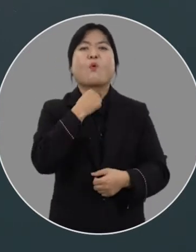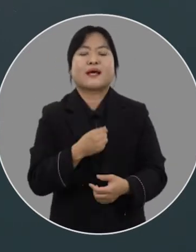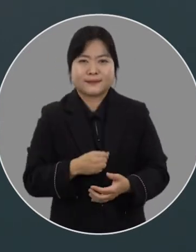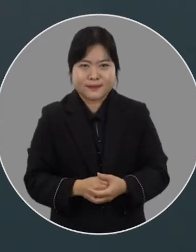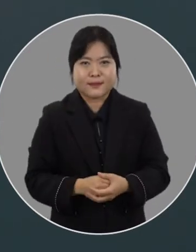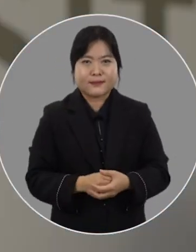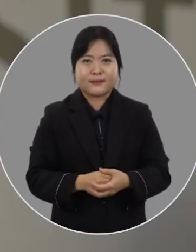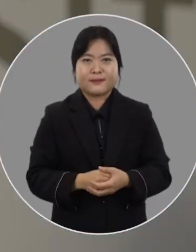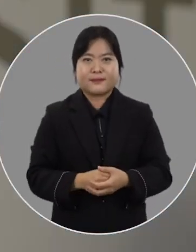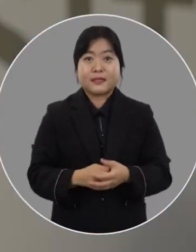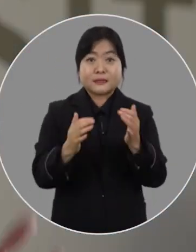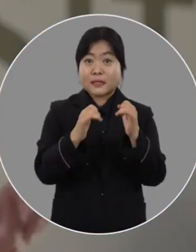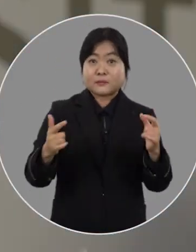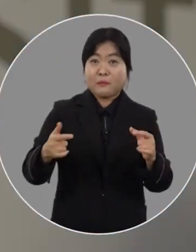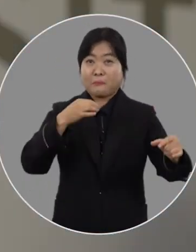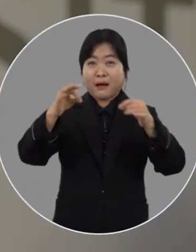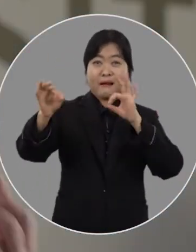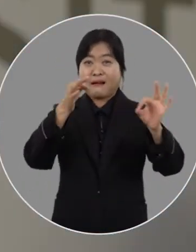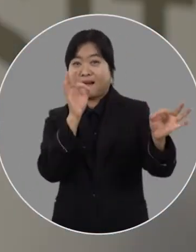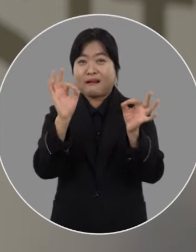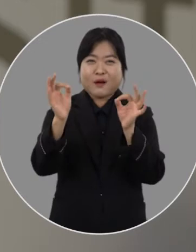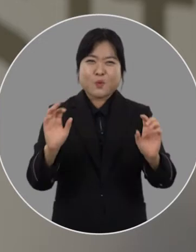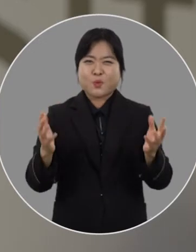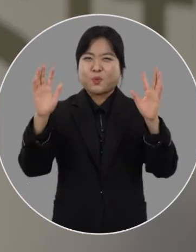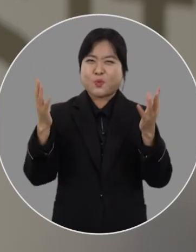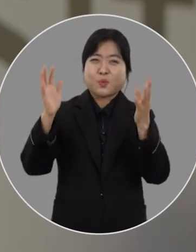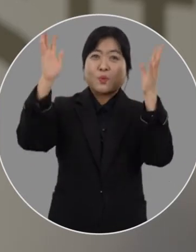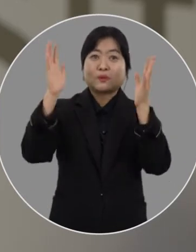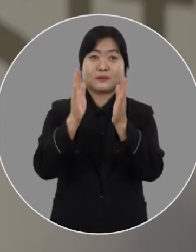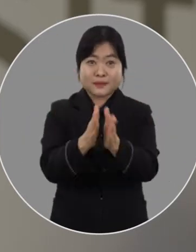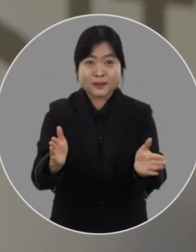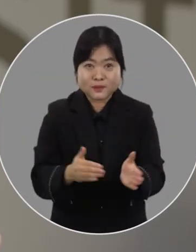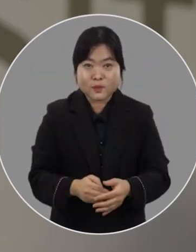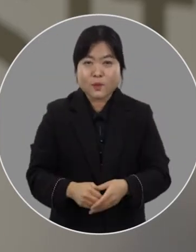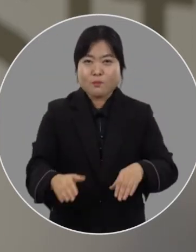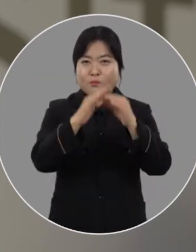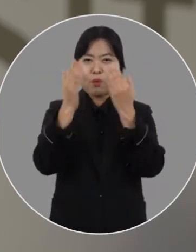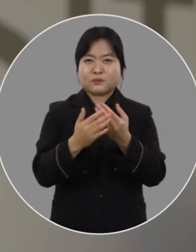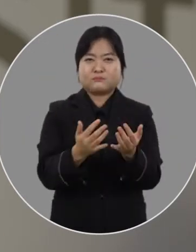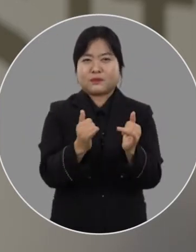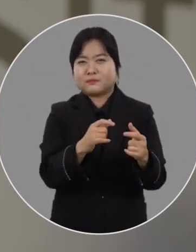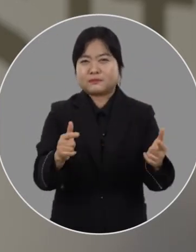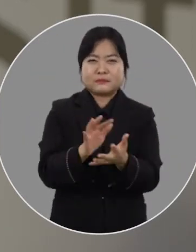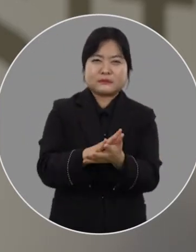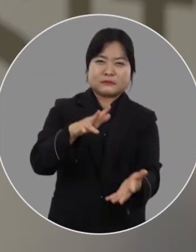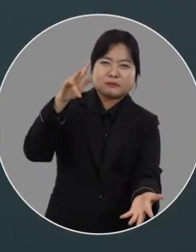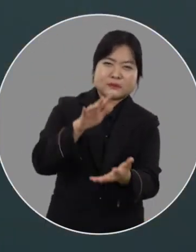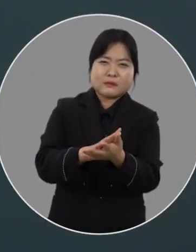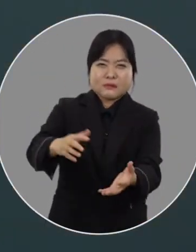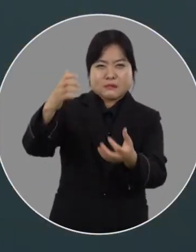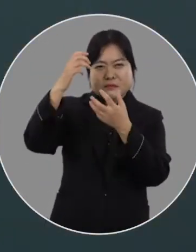원하신다. 사람들은 마구마구 소리를 지르면서 환호하기 시작했고요. 모든 민중들은 뜨거운 열기와